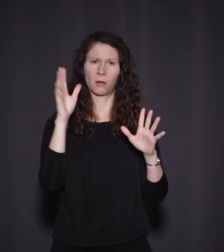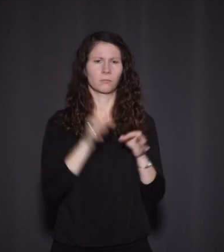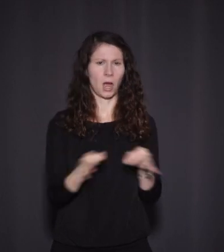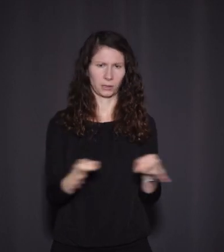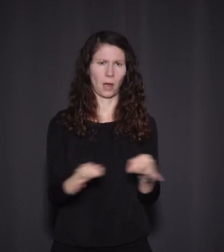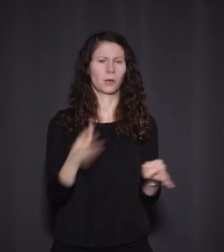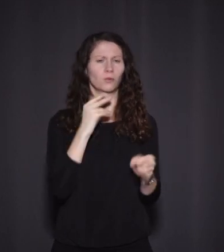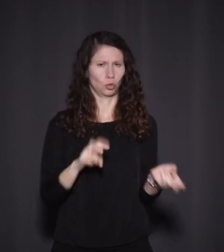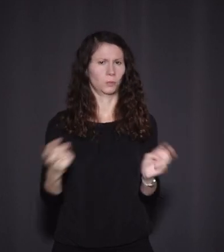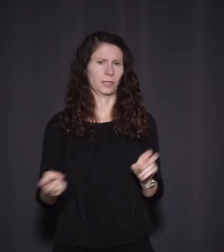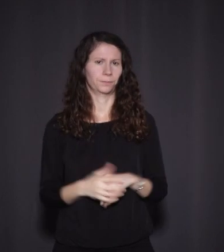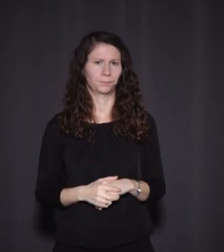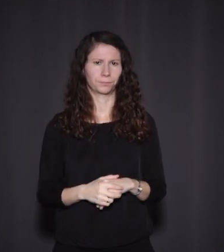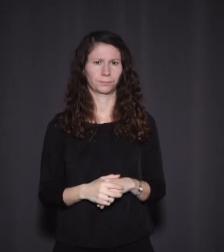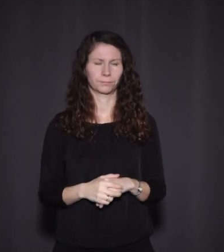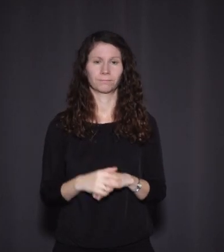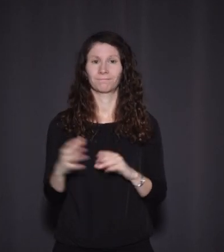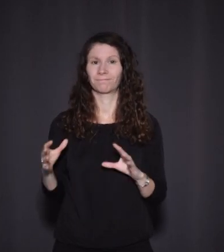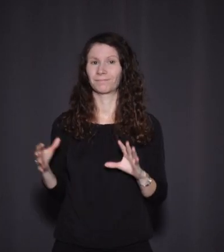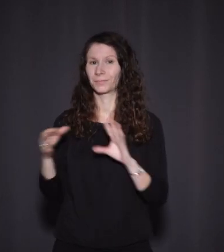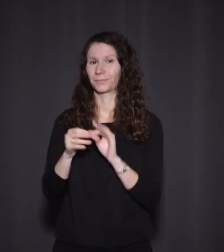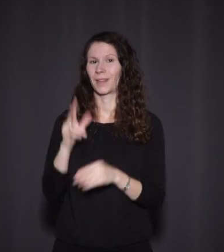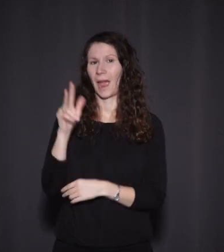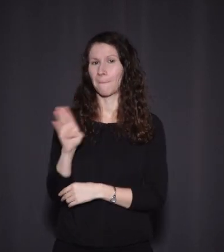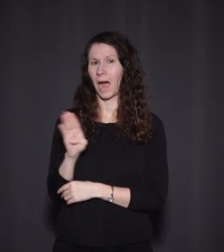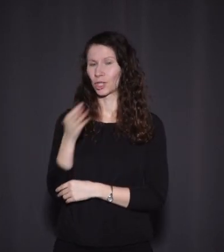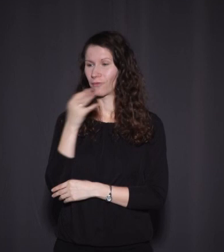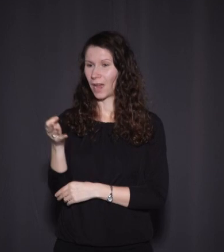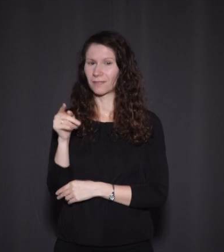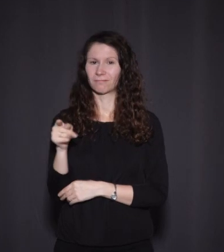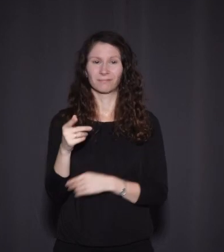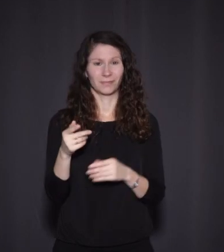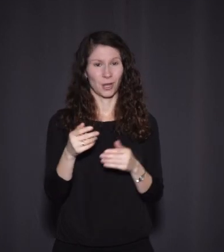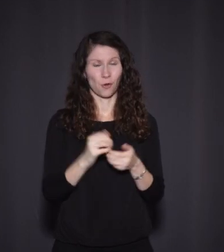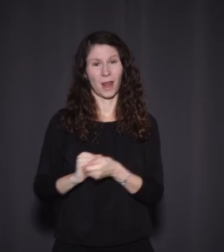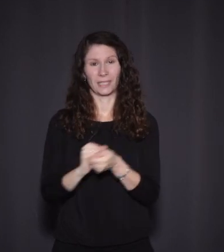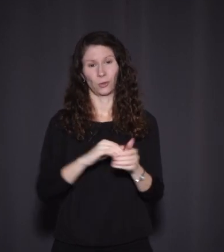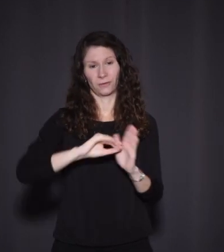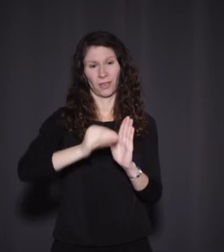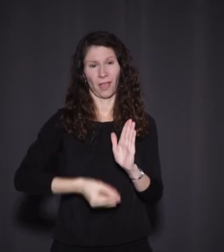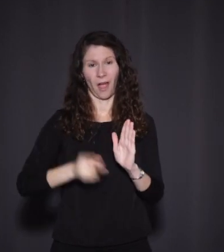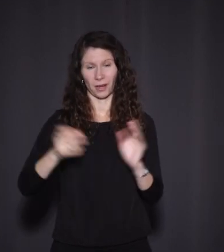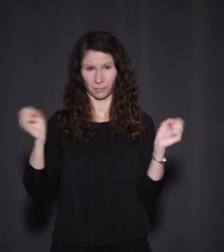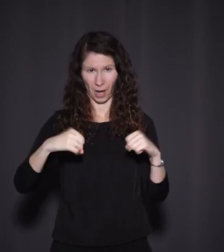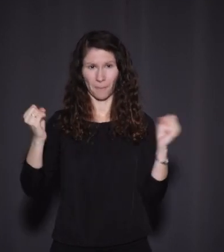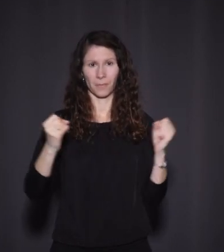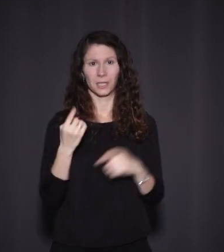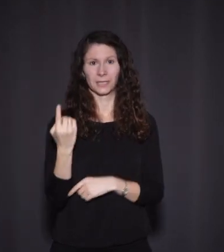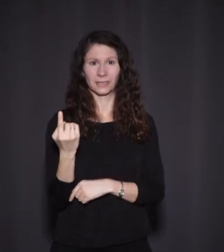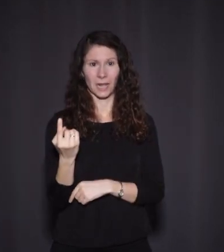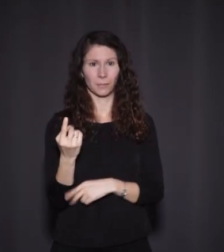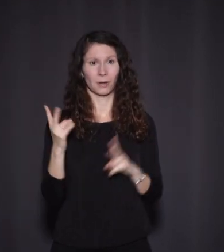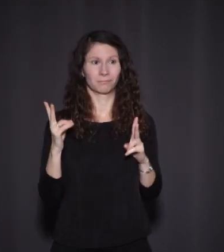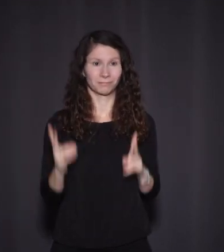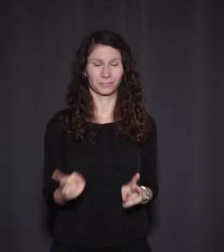umsetzbare Forderungen. Und da will ich gleich Herrn Barth fragen. Sie werden ja, als der Koalitionsvertrag rausgekommen ist, wahrscheinlich auch erstmal geflöht haben. Was passiert da? Was kommt auf uns